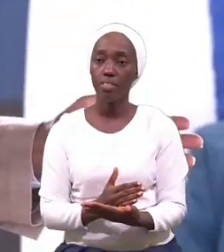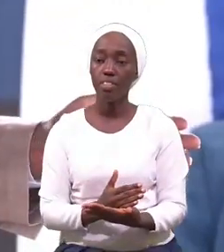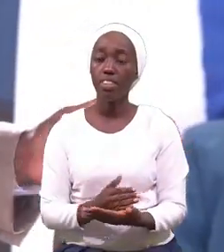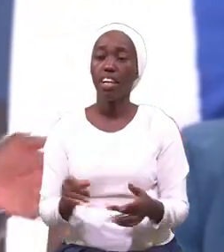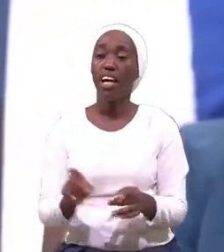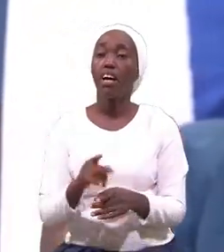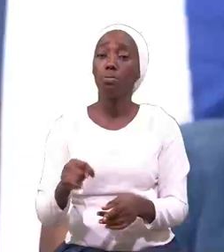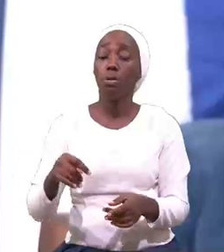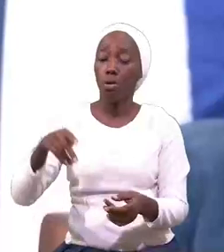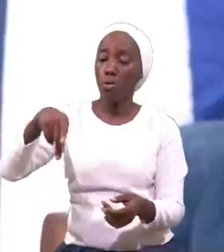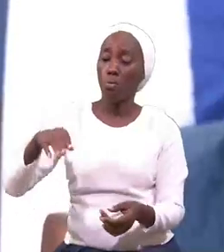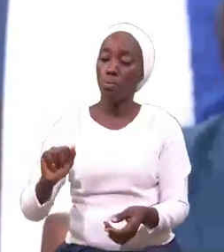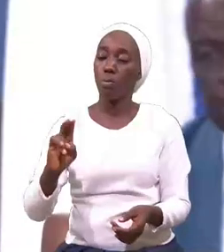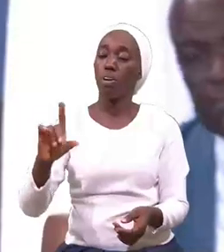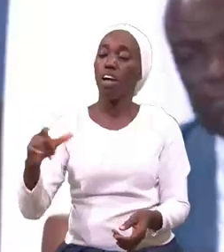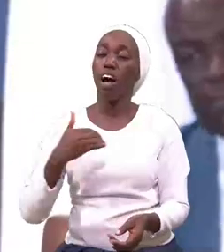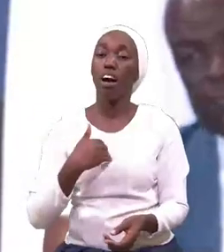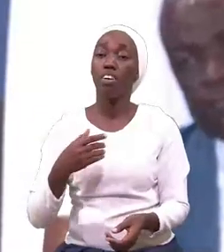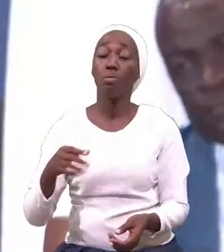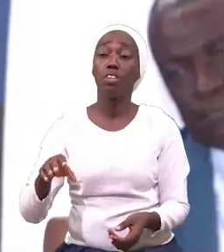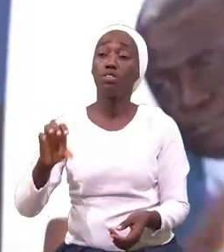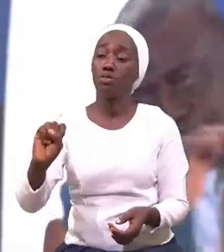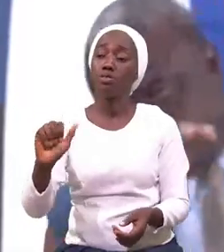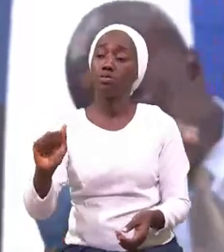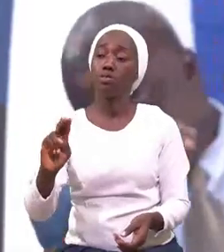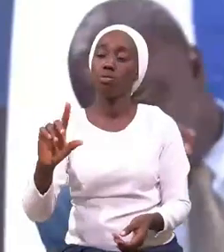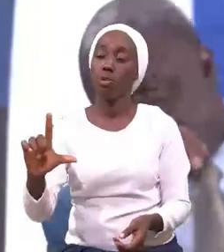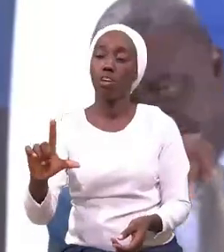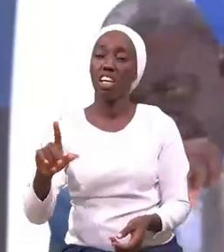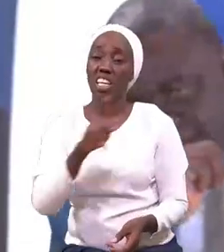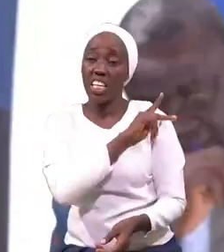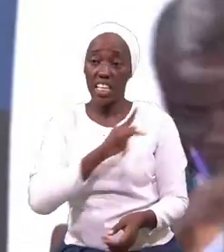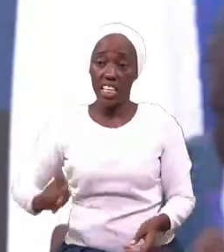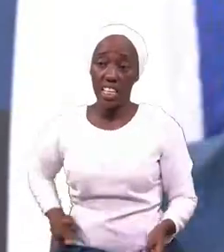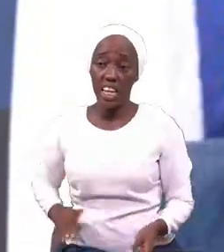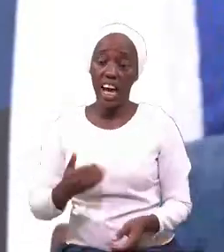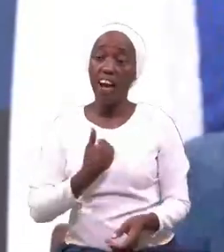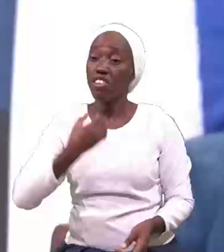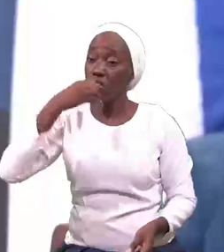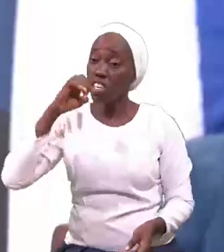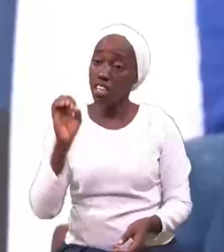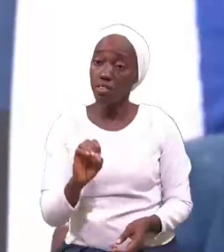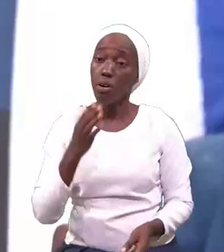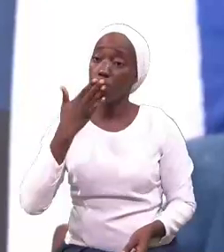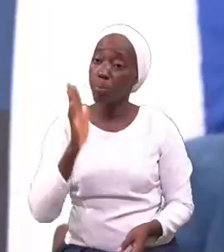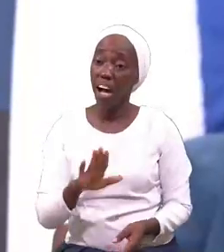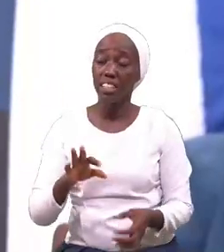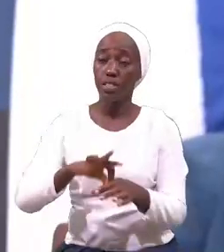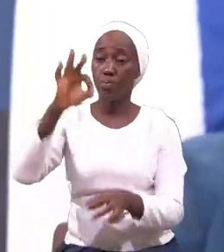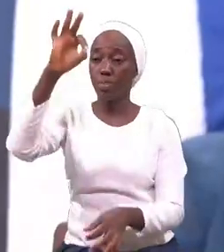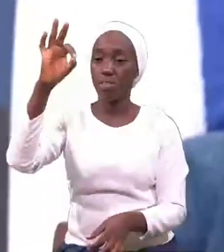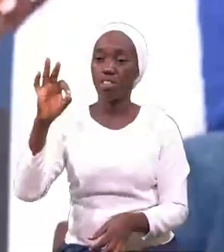Mais Saül avait le mauvais esprit qui le torturait, qui le tourmentait,